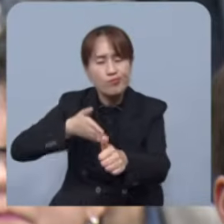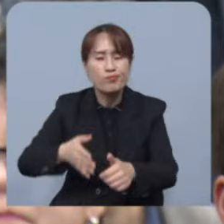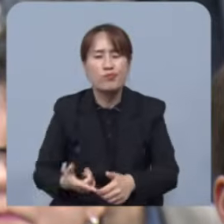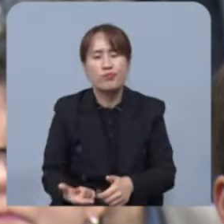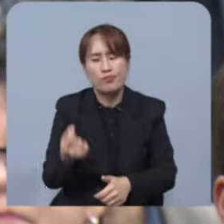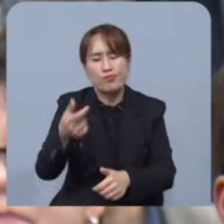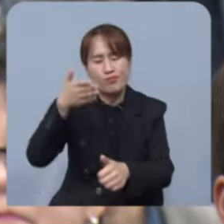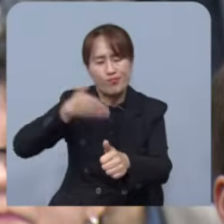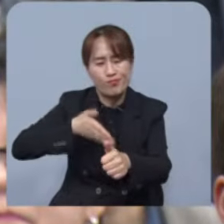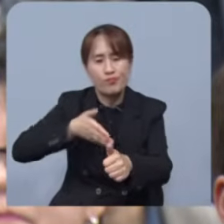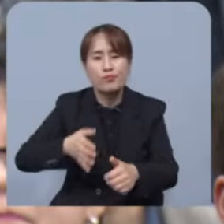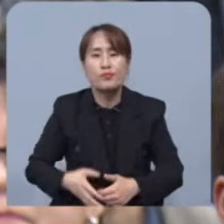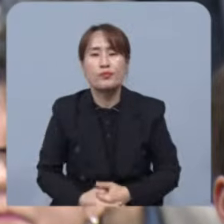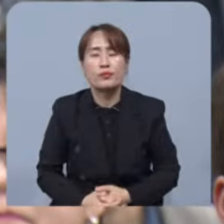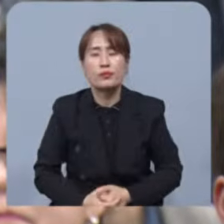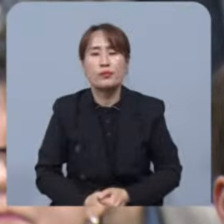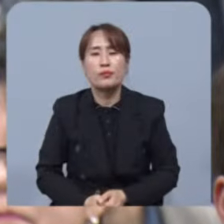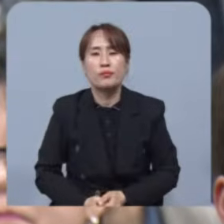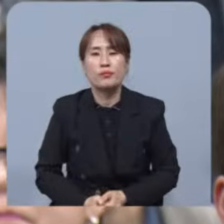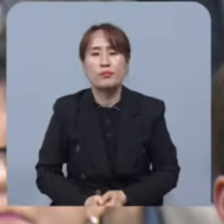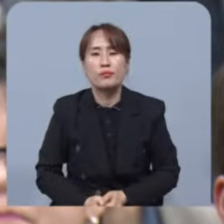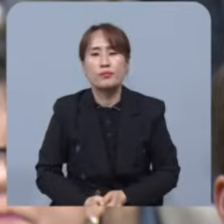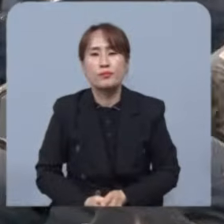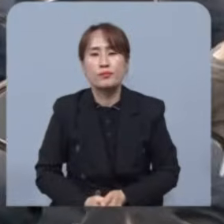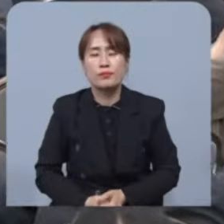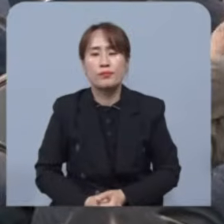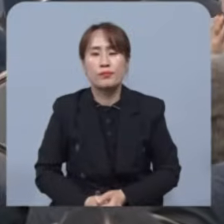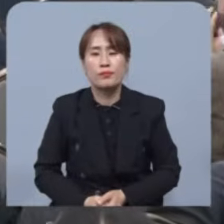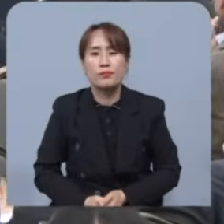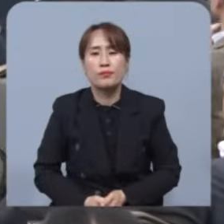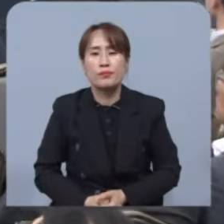서둘러 주셨으면 하는 바람입니다. 이상입니다.